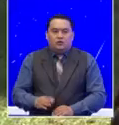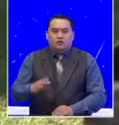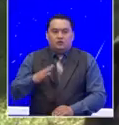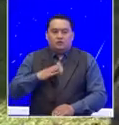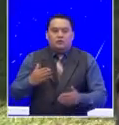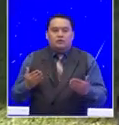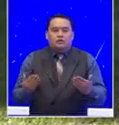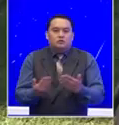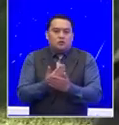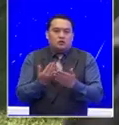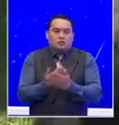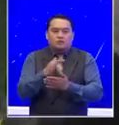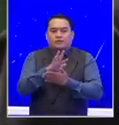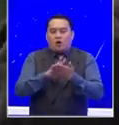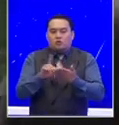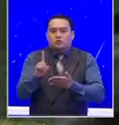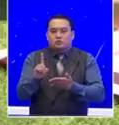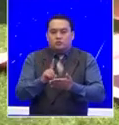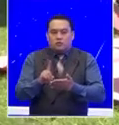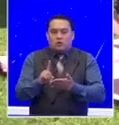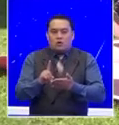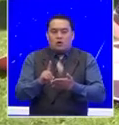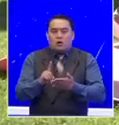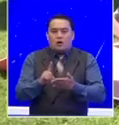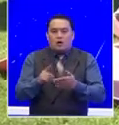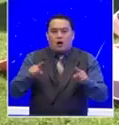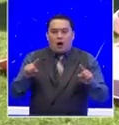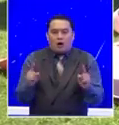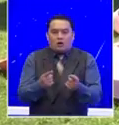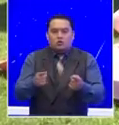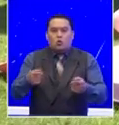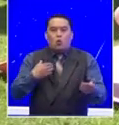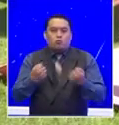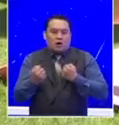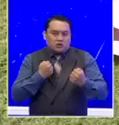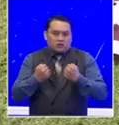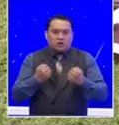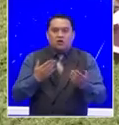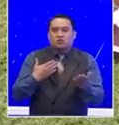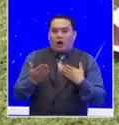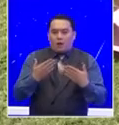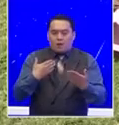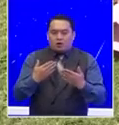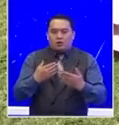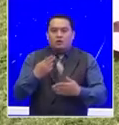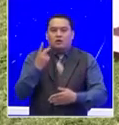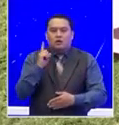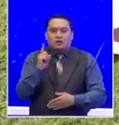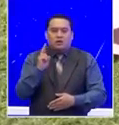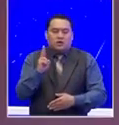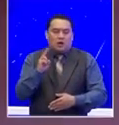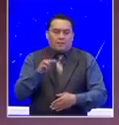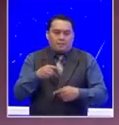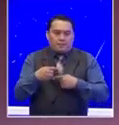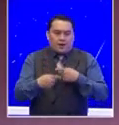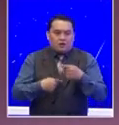самая важная часть подготовки к любым соревнованиям. Конечно, дома спортсменка ограничена в упражнениях, тем более, когда на чемпионатах преодолеваешь километровые дистанции. Но